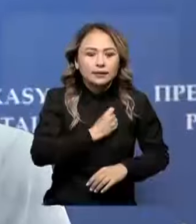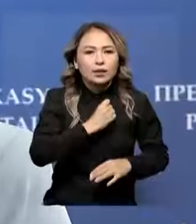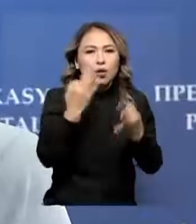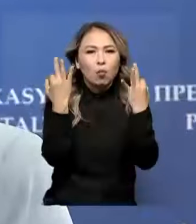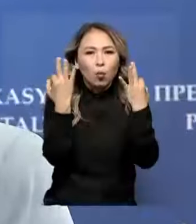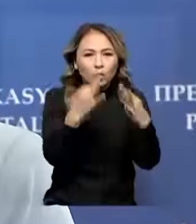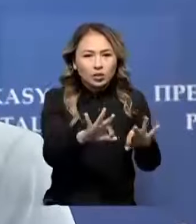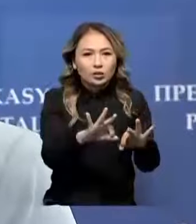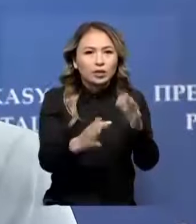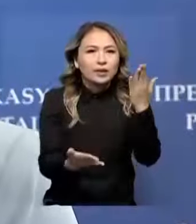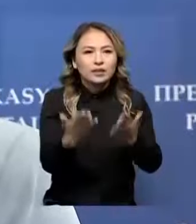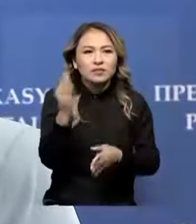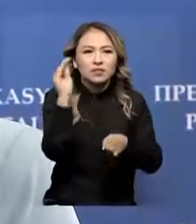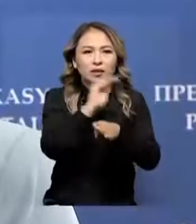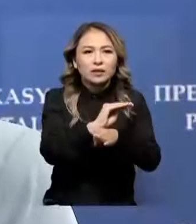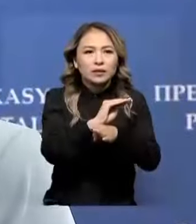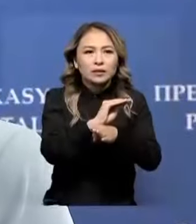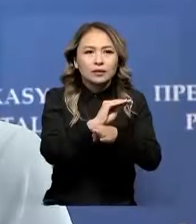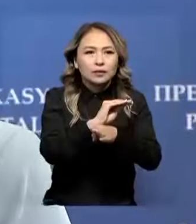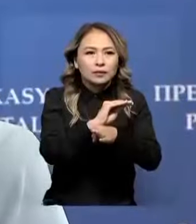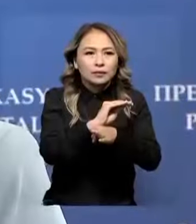босату. Және де жаңағы